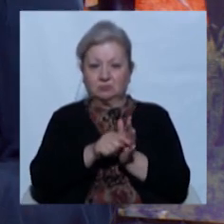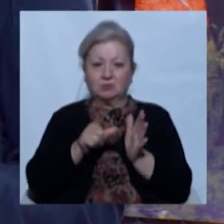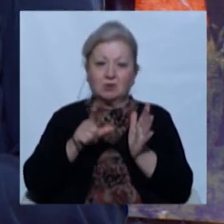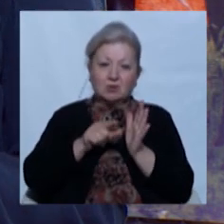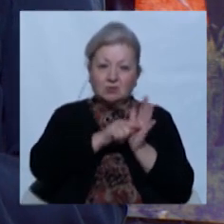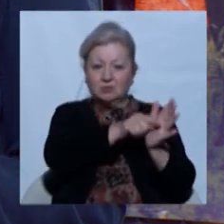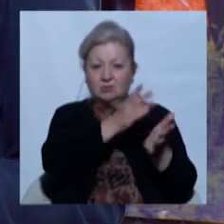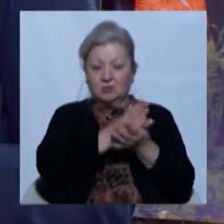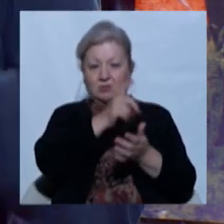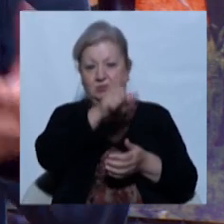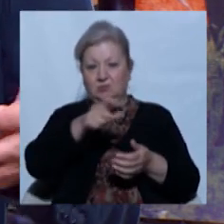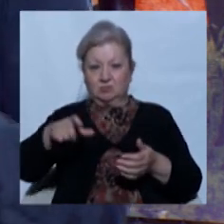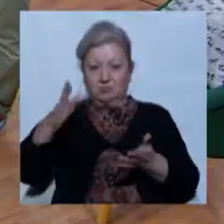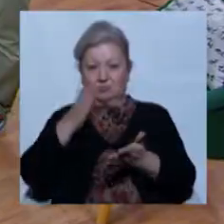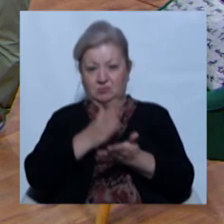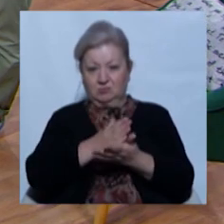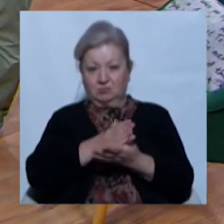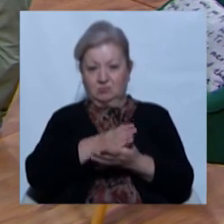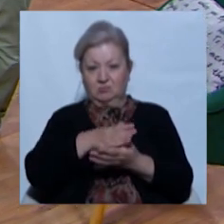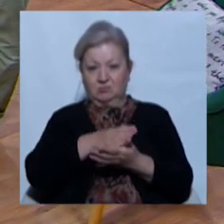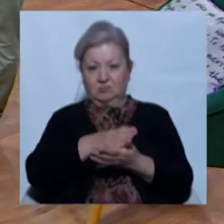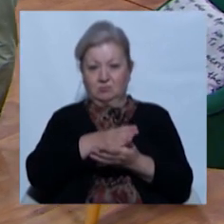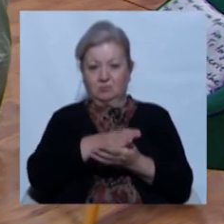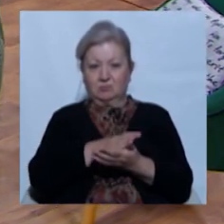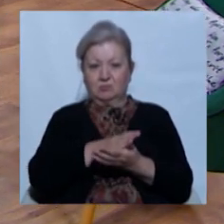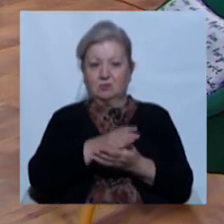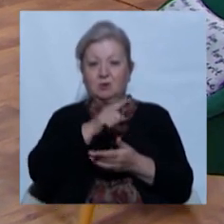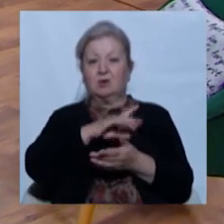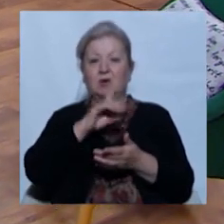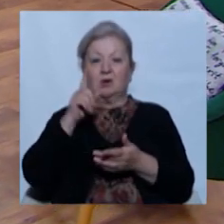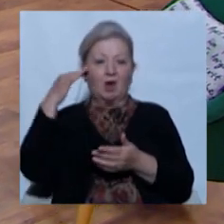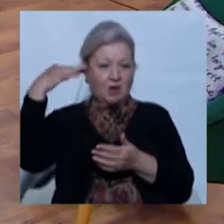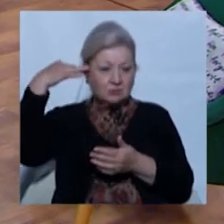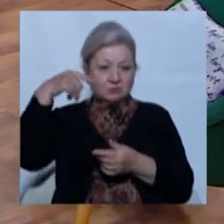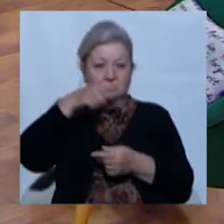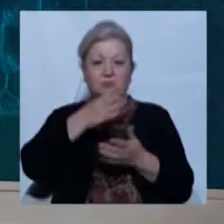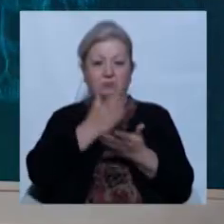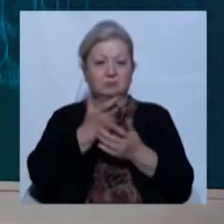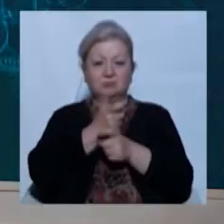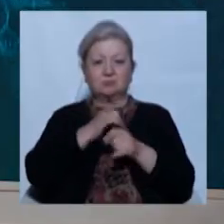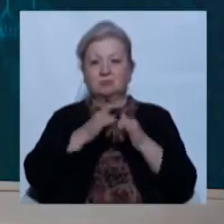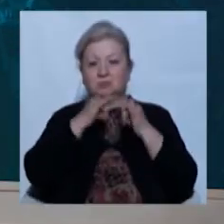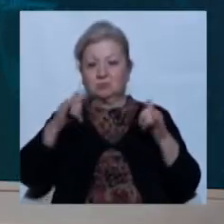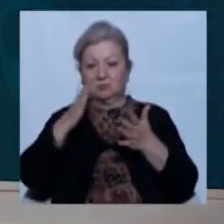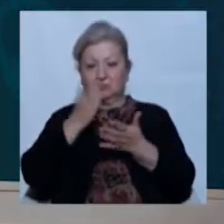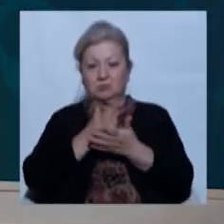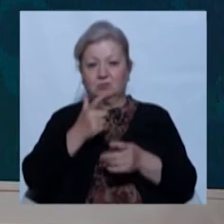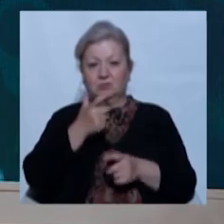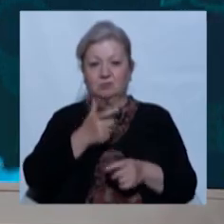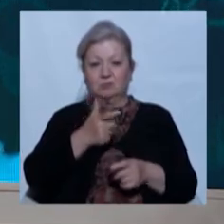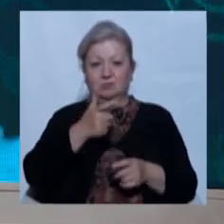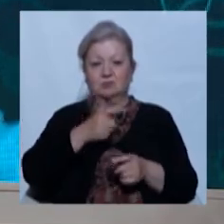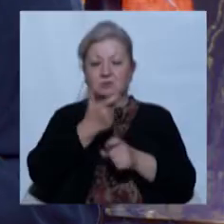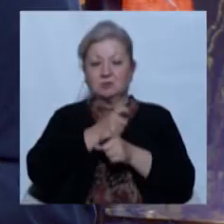გემის ეკიპაჟი, ქვია, და მეზღვაურები, ხო? და აჭარაში ძალიან განვითარებულია ეს აჭარლები, ძალიან ბევრი აჭარელი